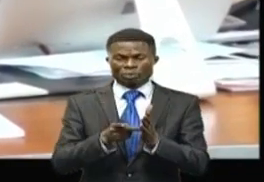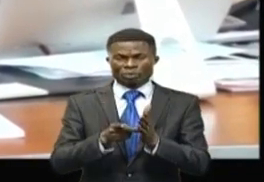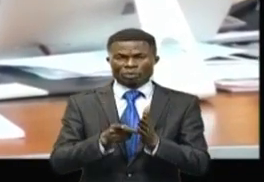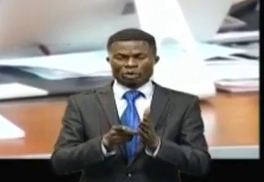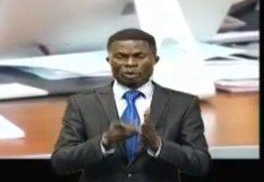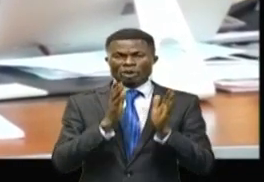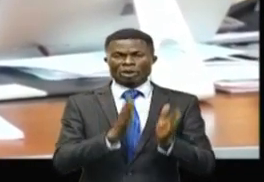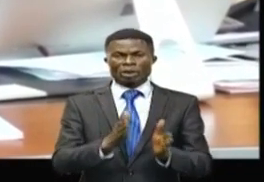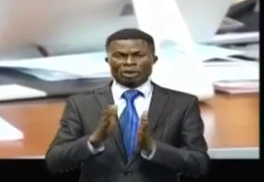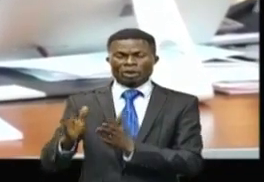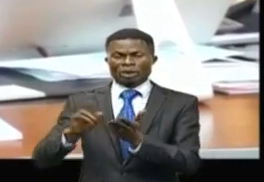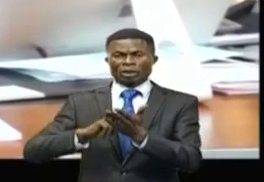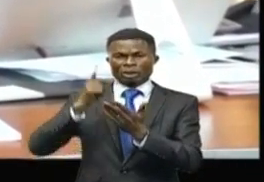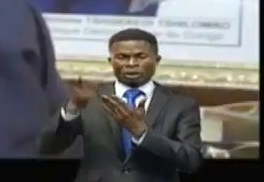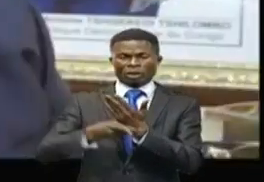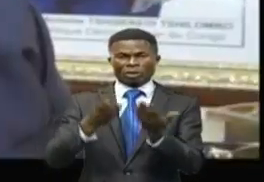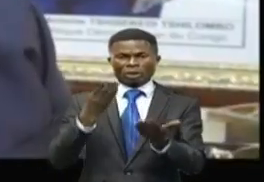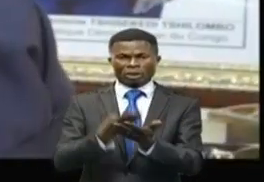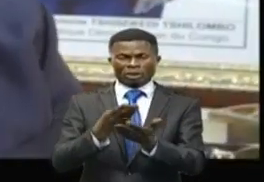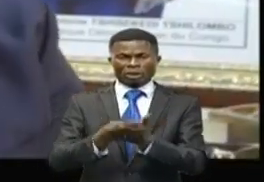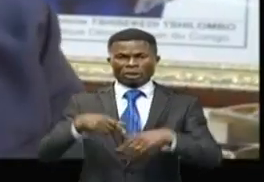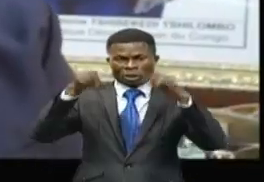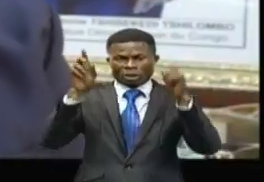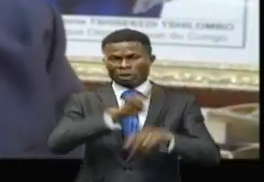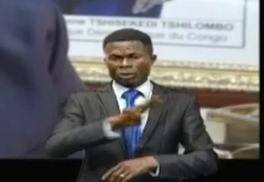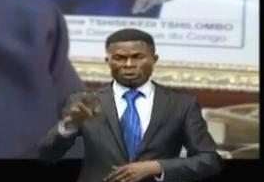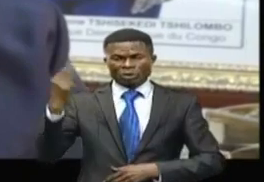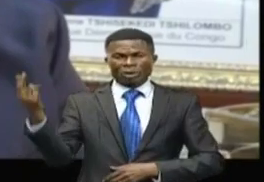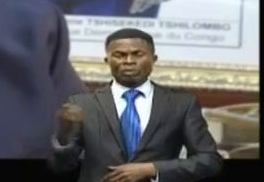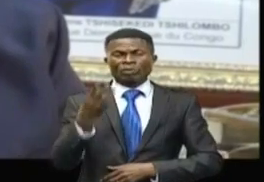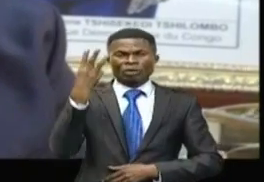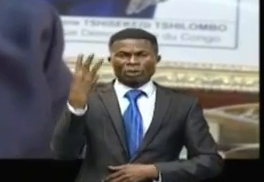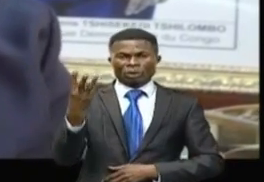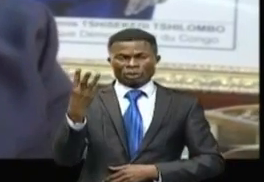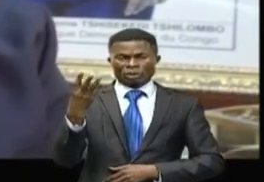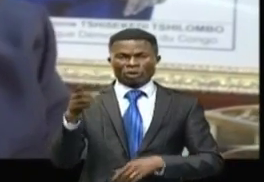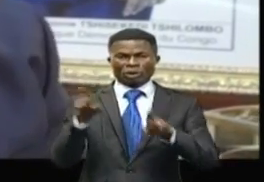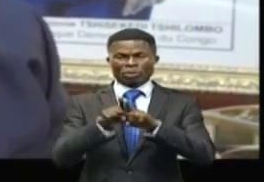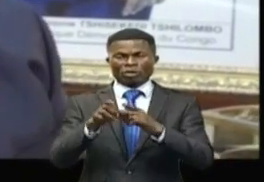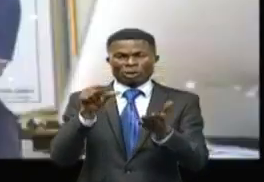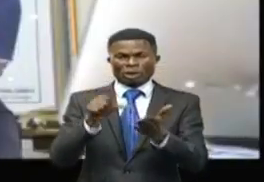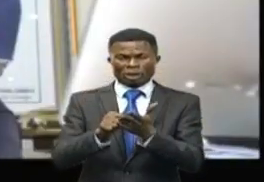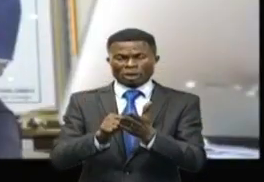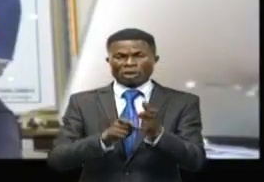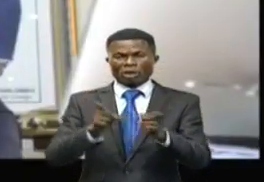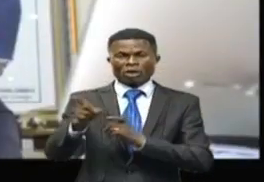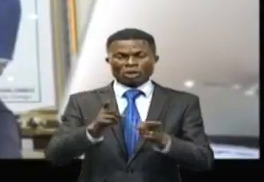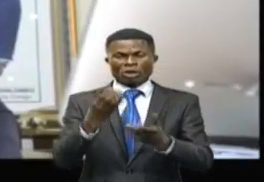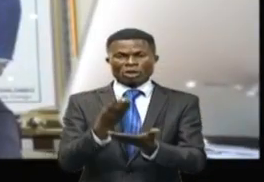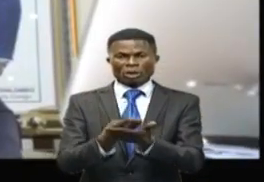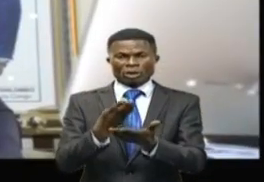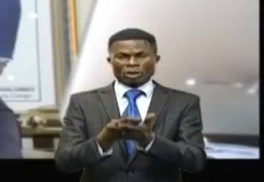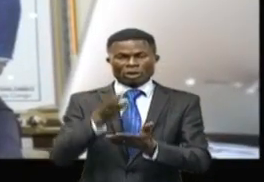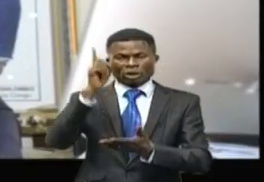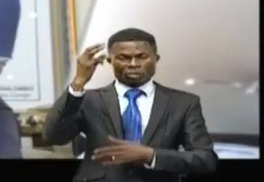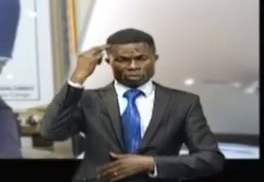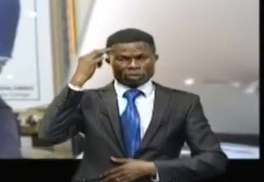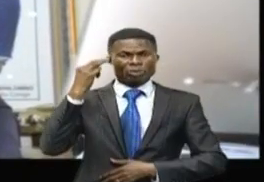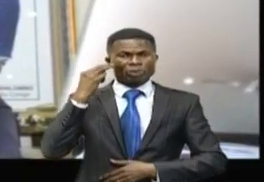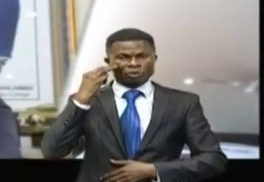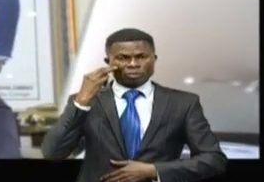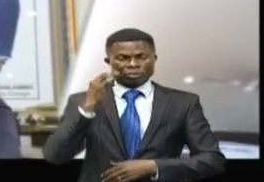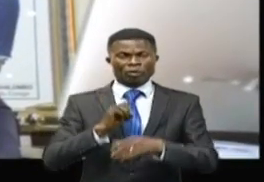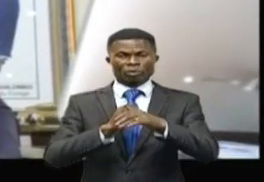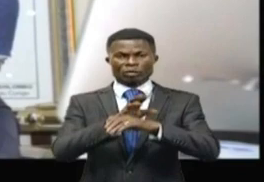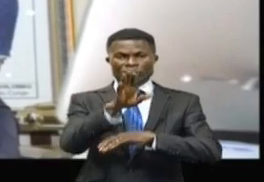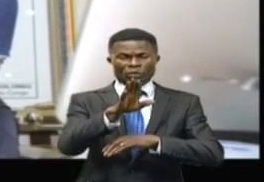la préparation du projet du budget pour l'exercice 2010 23 conformément à la lettre d'orientation budgétaire du premier ministre renvoyé